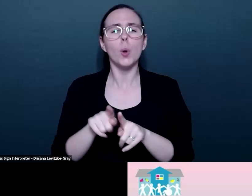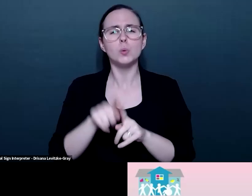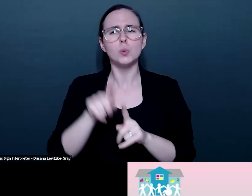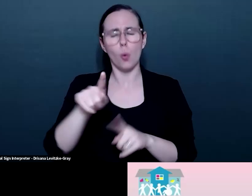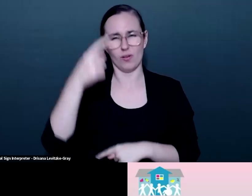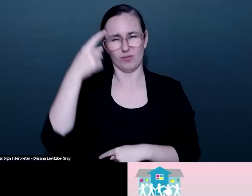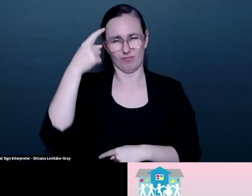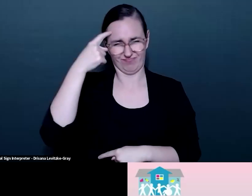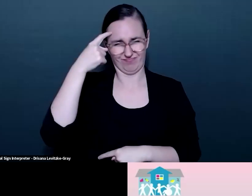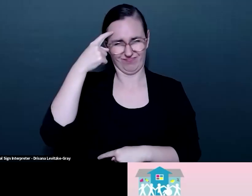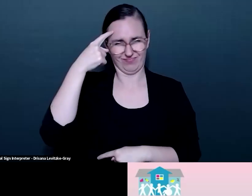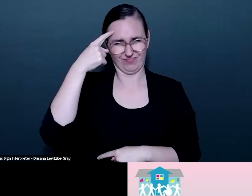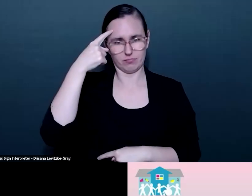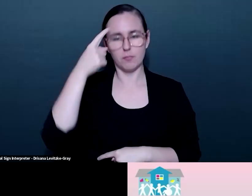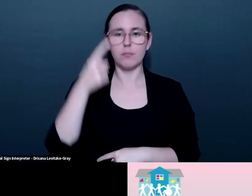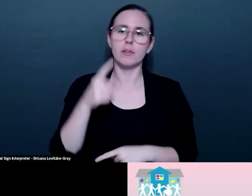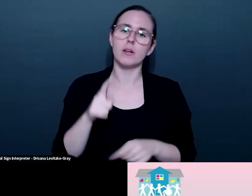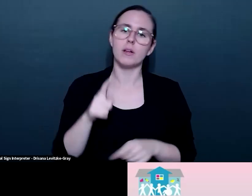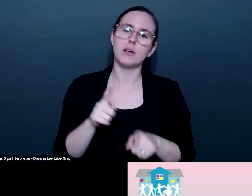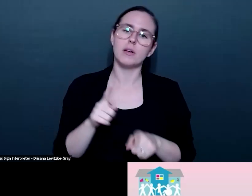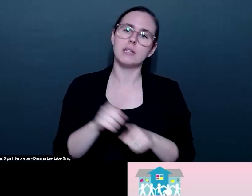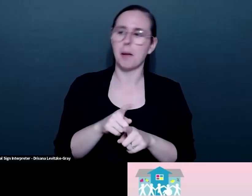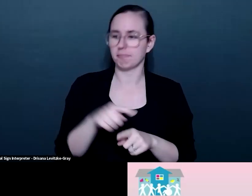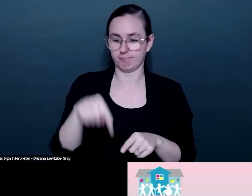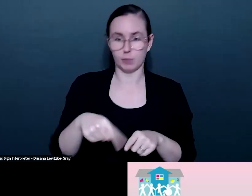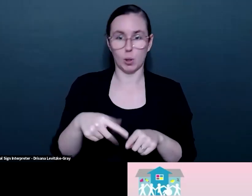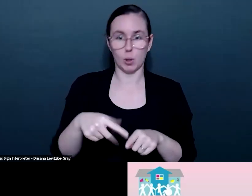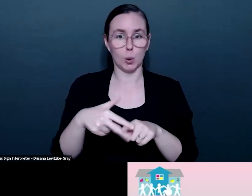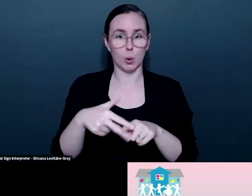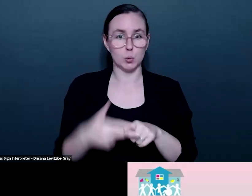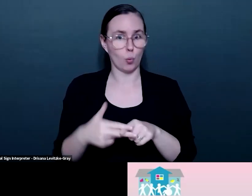la meilleure pratique pour utiliser ces outils, surtout